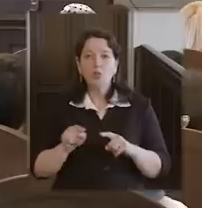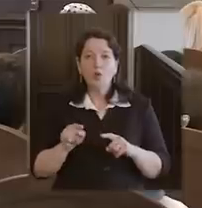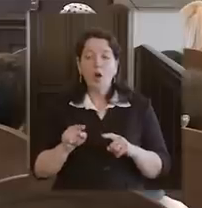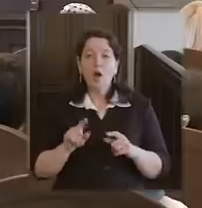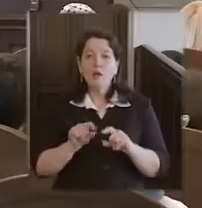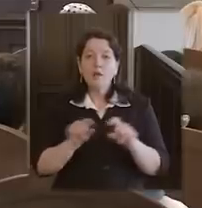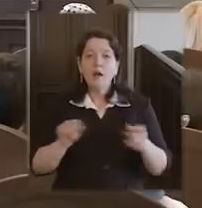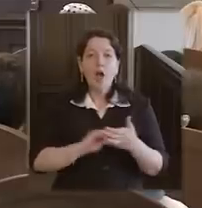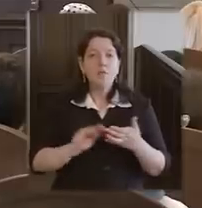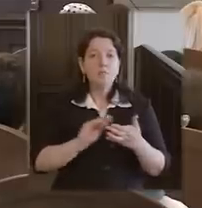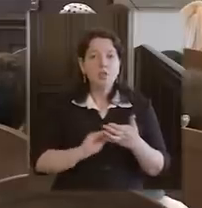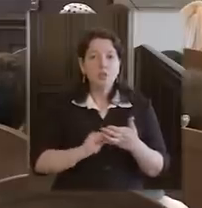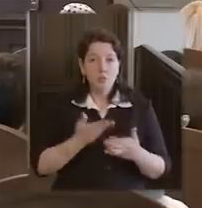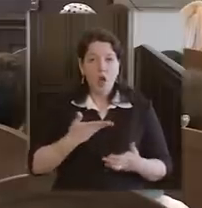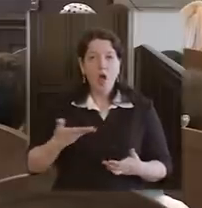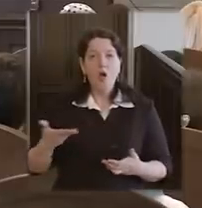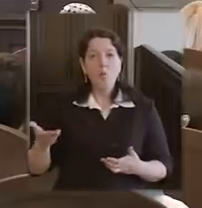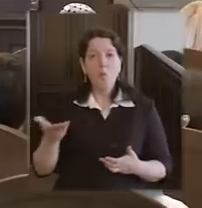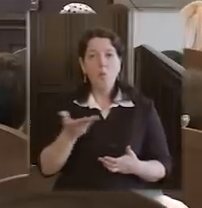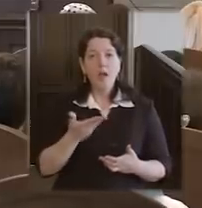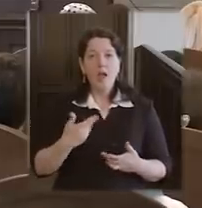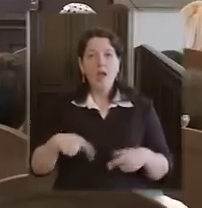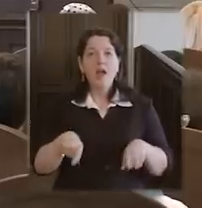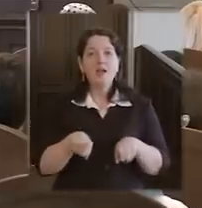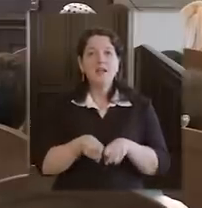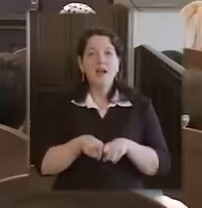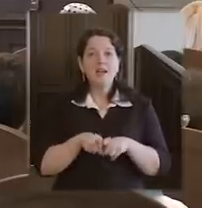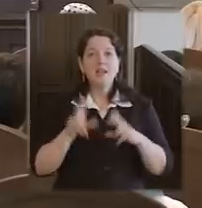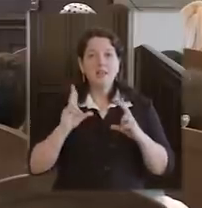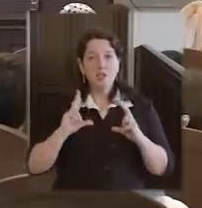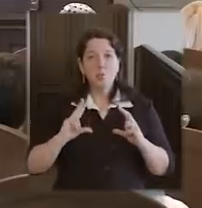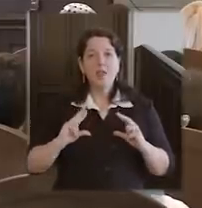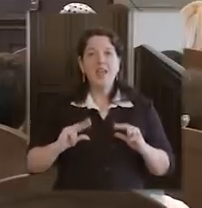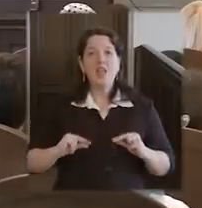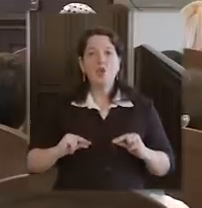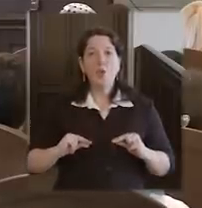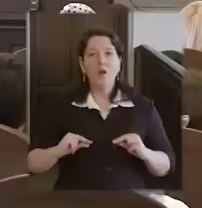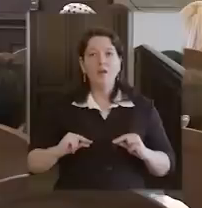мы по так называемому смирению, на самом деле